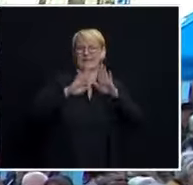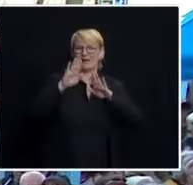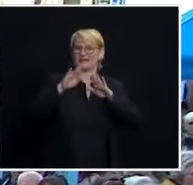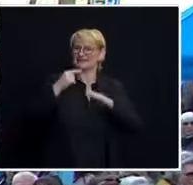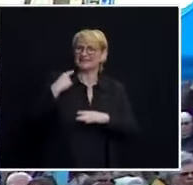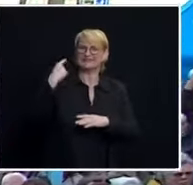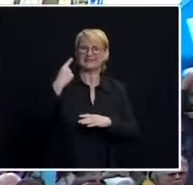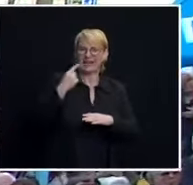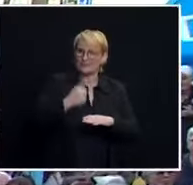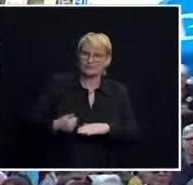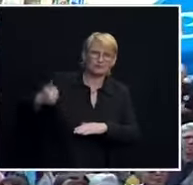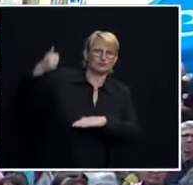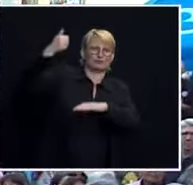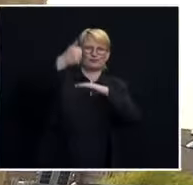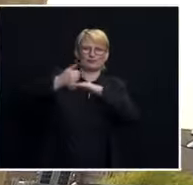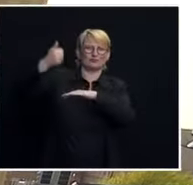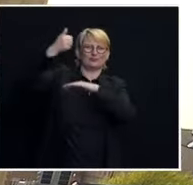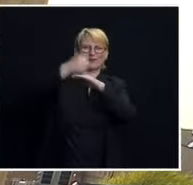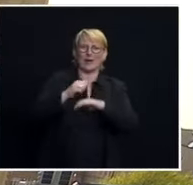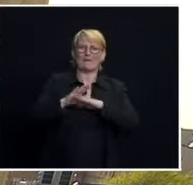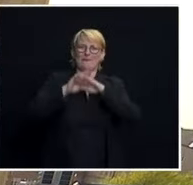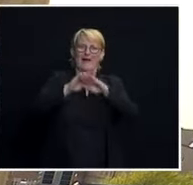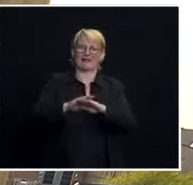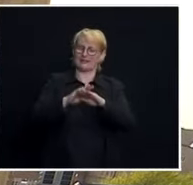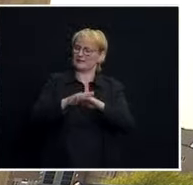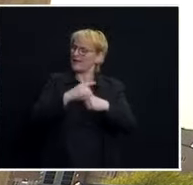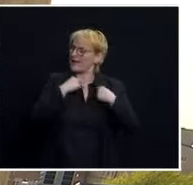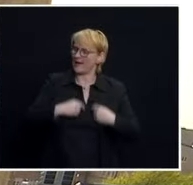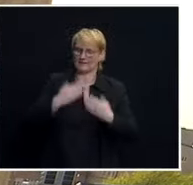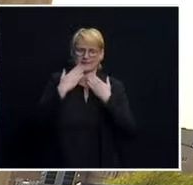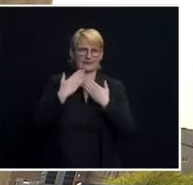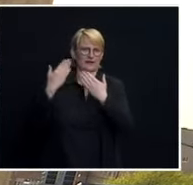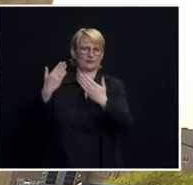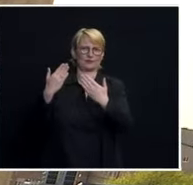selbst Patin waren. Ein herzliches Dankeschön dafür.